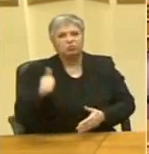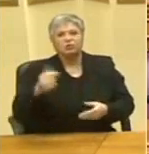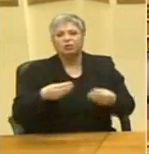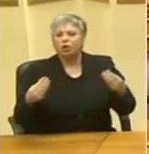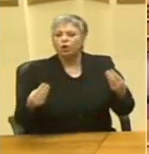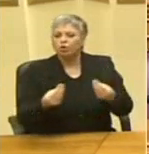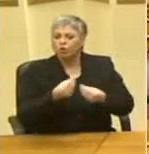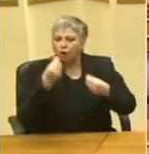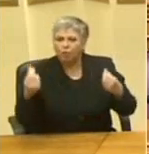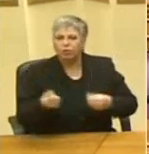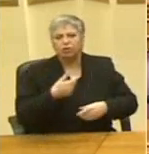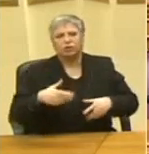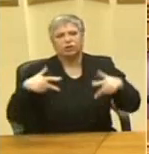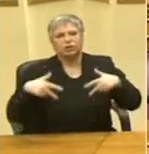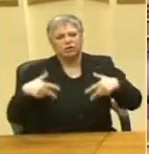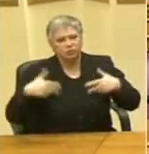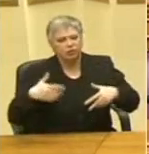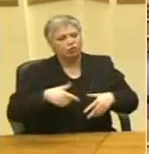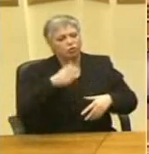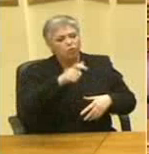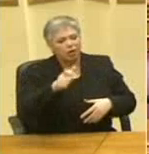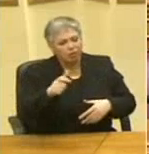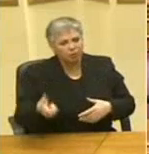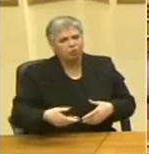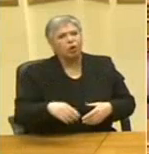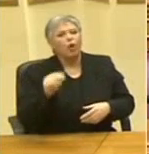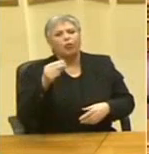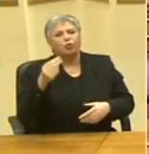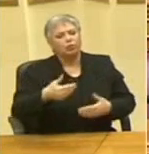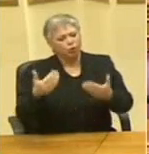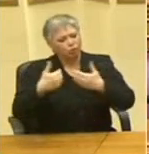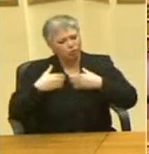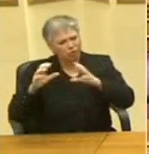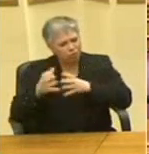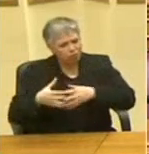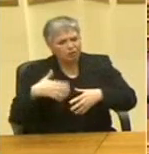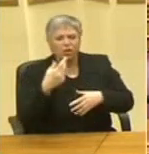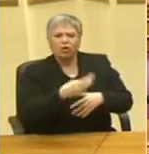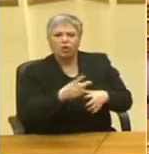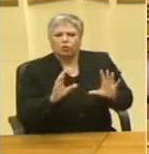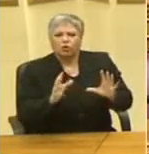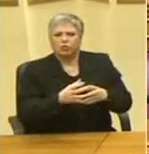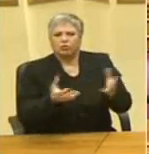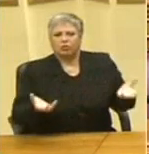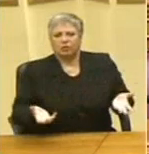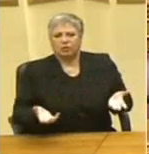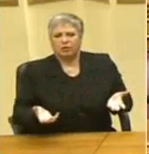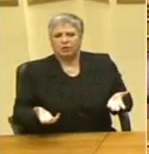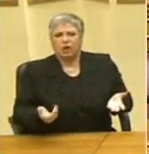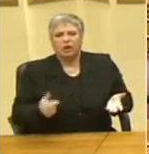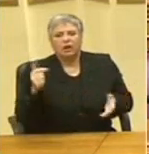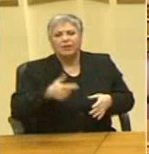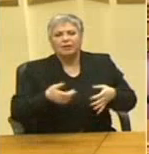είδος των υπουργών και των δικών μας και των δικών σας βουλευτών κλπ. Ή αν θα πάμε στις εκλογές κρύβοντας τα